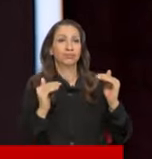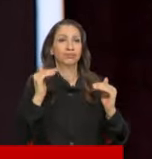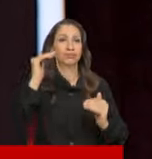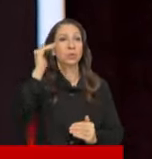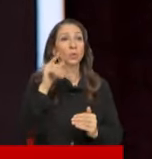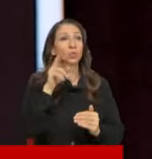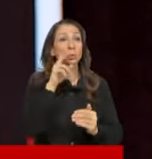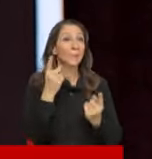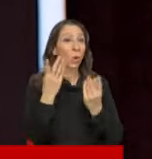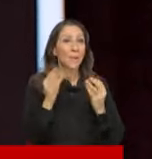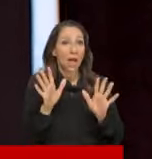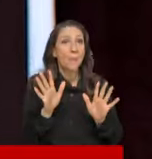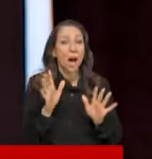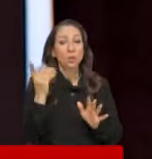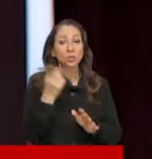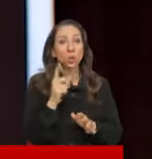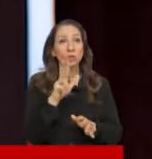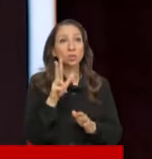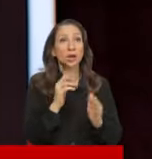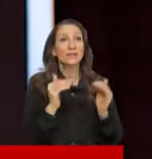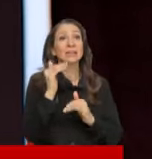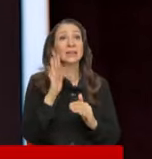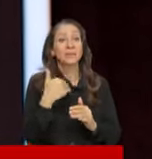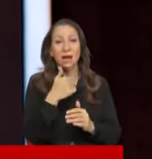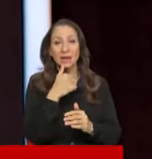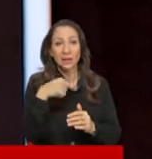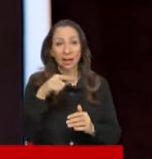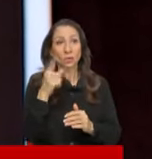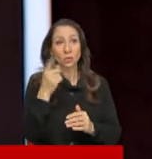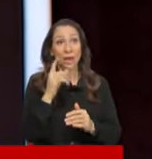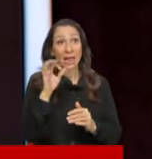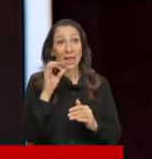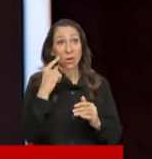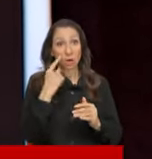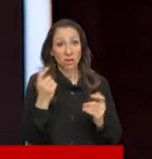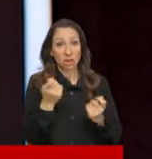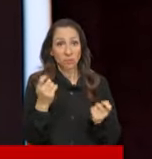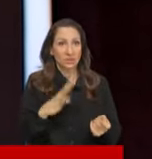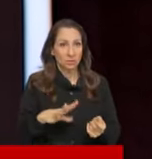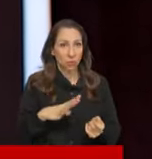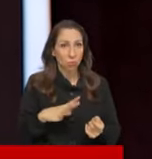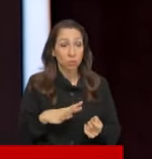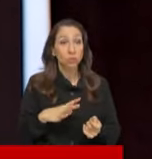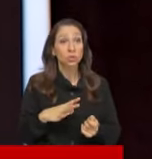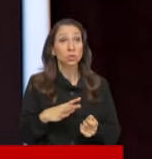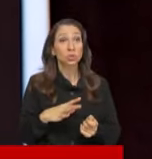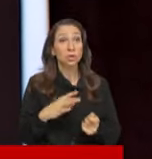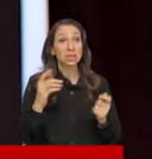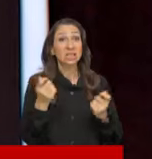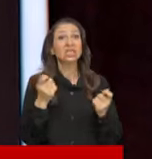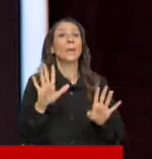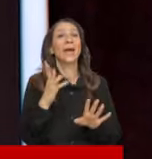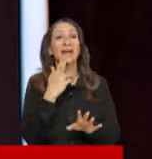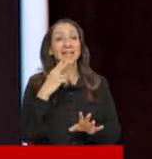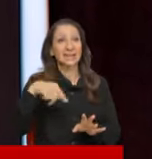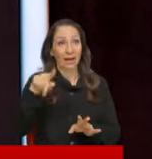sonuçlarından biri olabilir ama yani % 30'u falan geçmiyor Biz erkekler kadınların % oranında çalışmasını istiyoruz çalışamayan